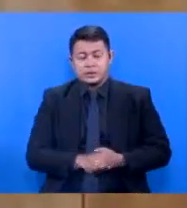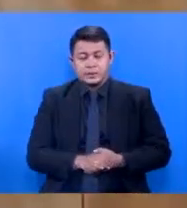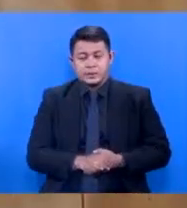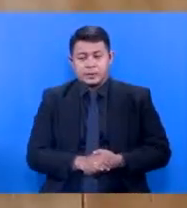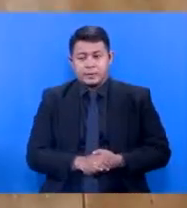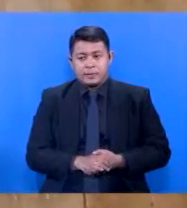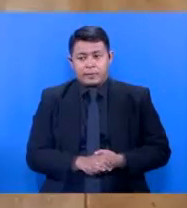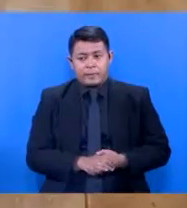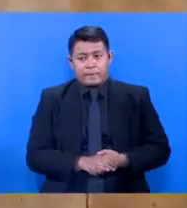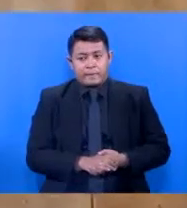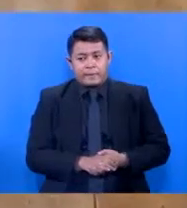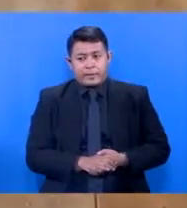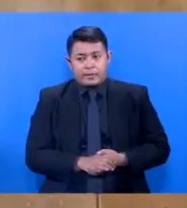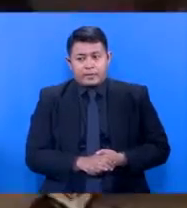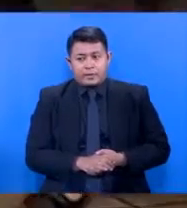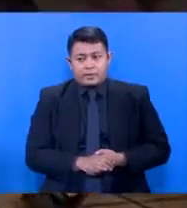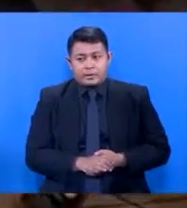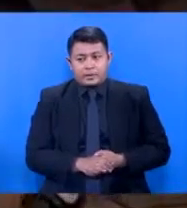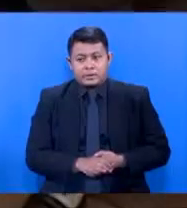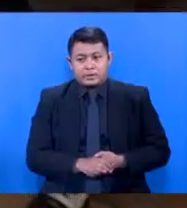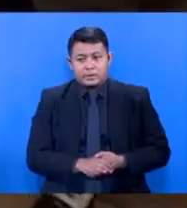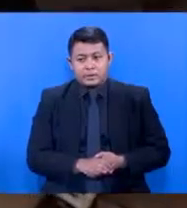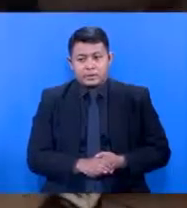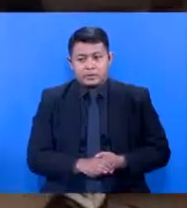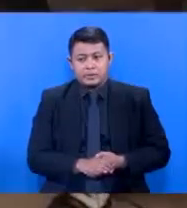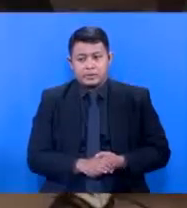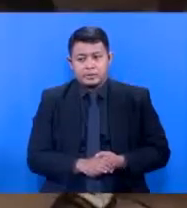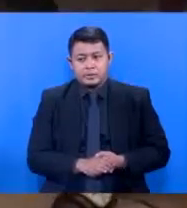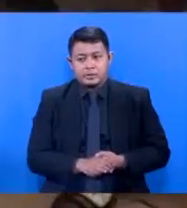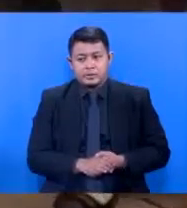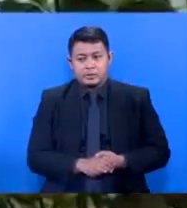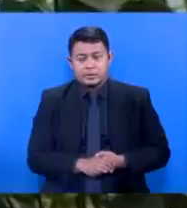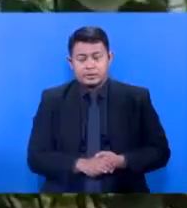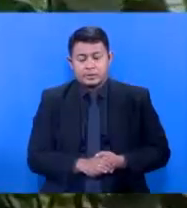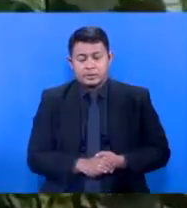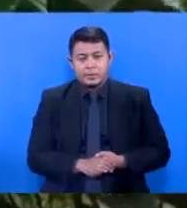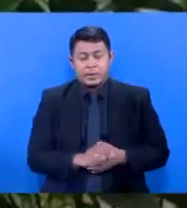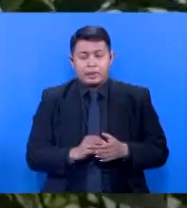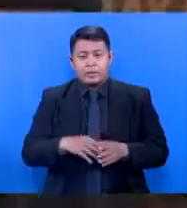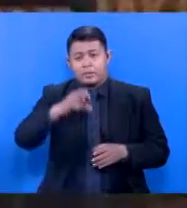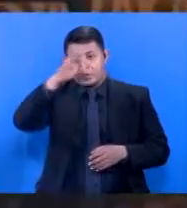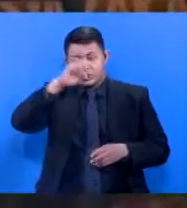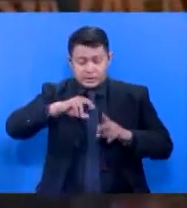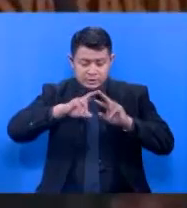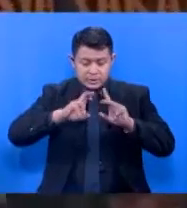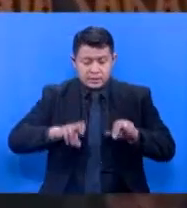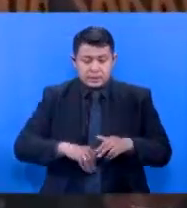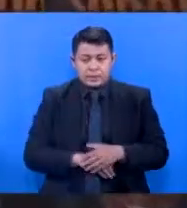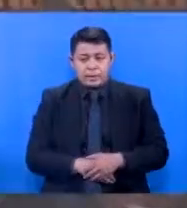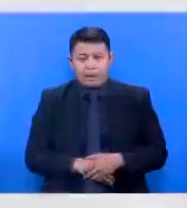Tanah Abang, Jakarta Pusat pada Rabu pagi. Kasusnya diselidiki anggota Polsek Metro Tanah Abang, Jakarta Pusat.